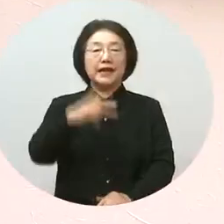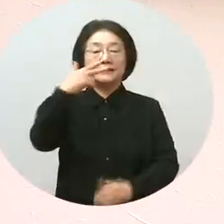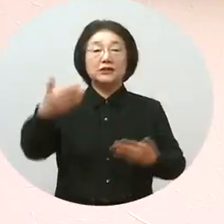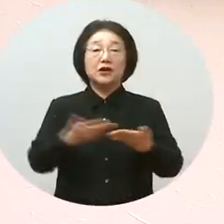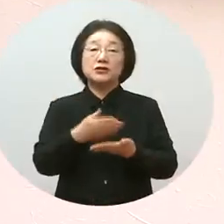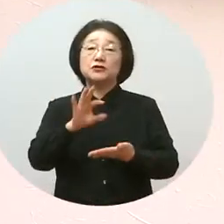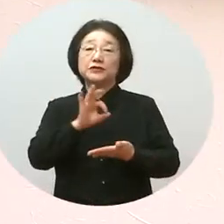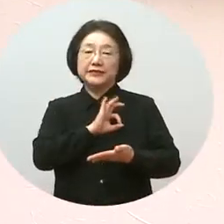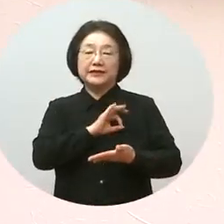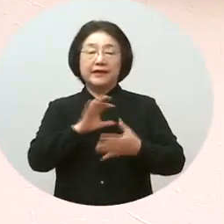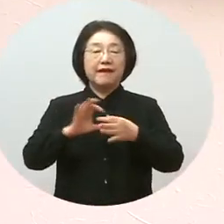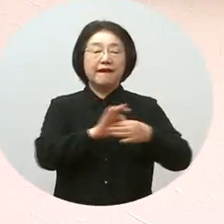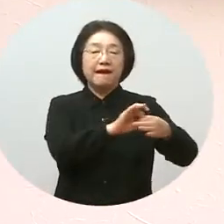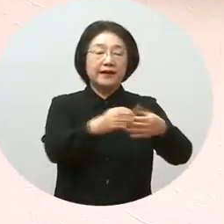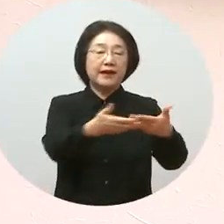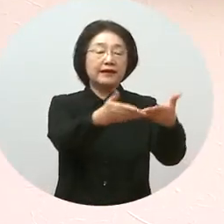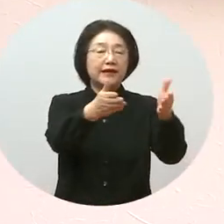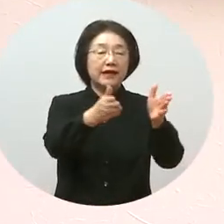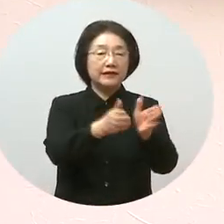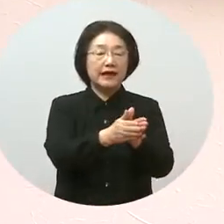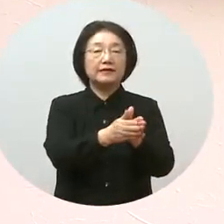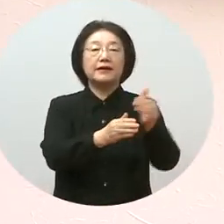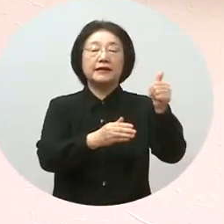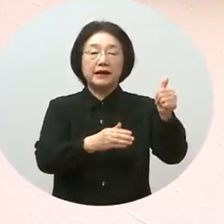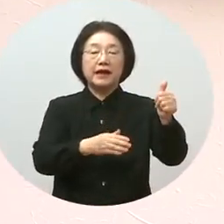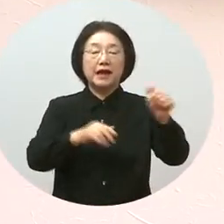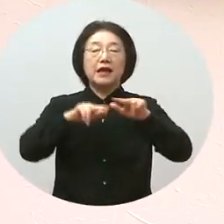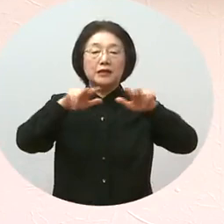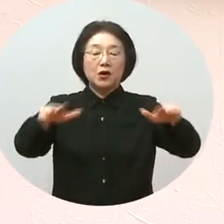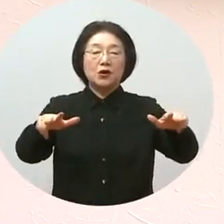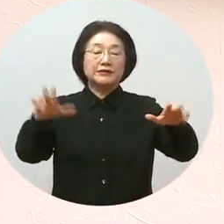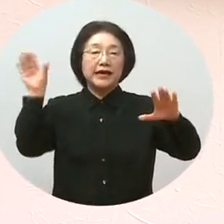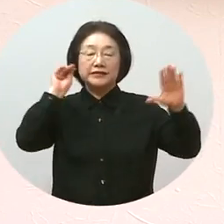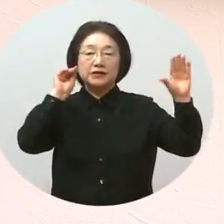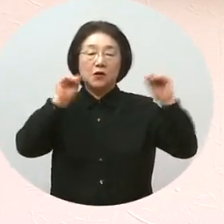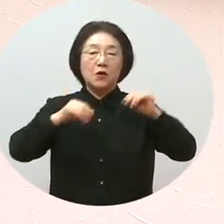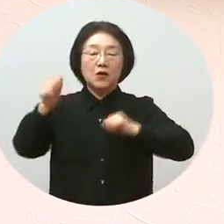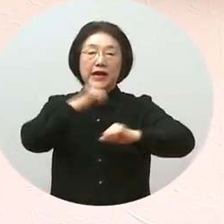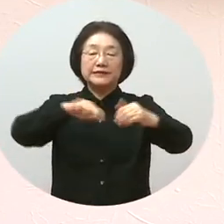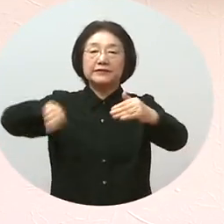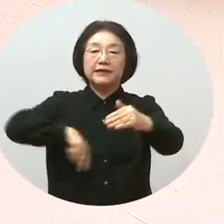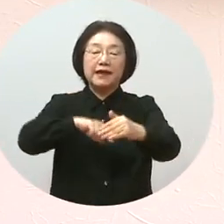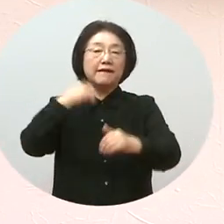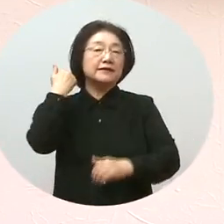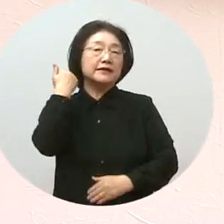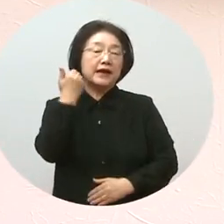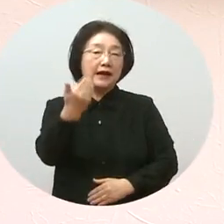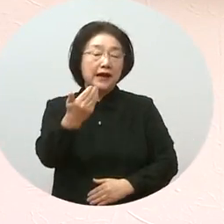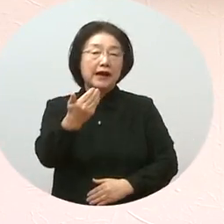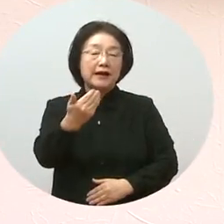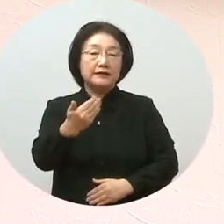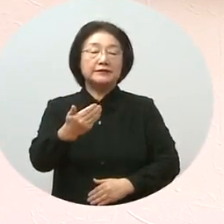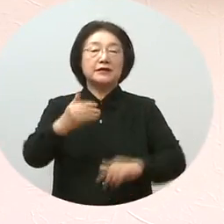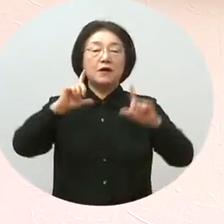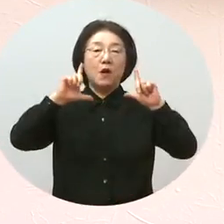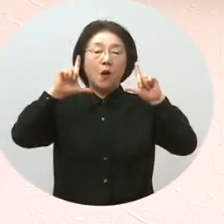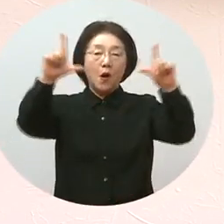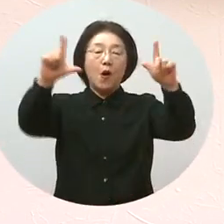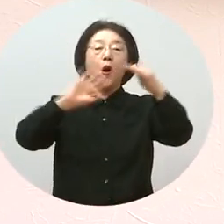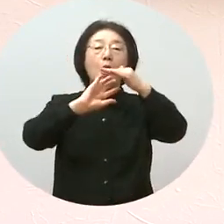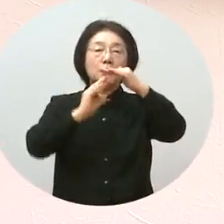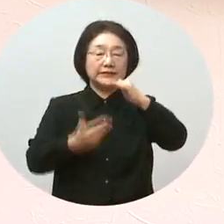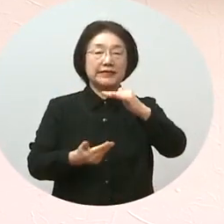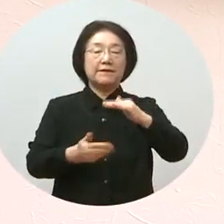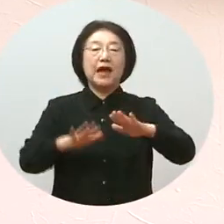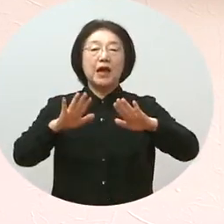市の職員や関連団体の方から行政情報や活動内容について伺う広報藤沢 TV のコーナーです。今回